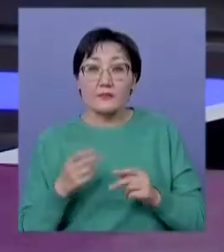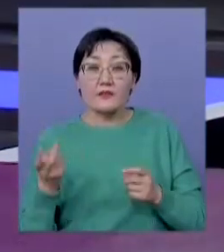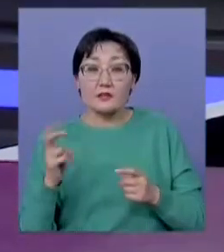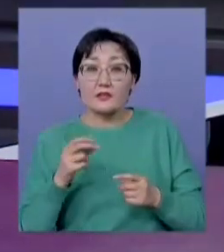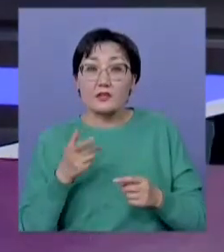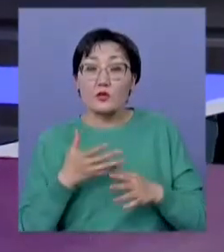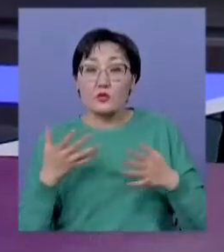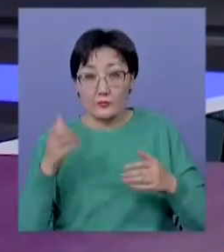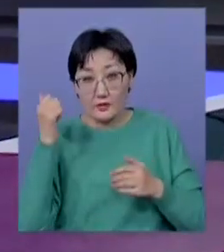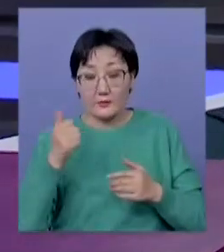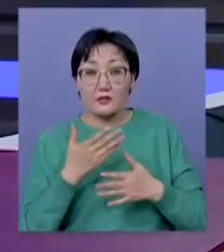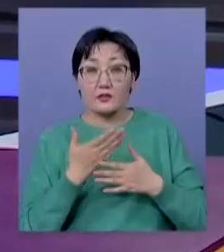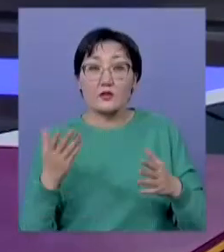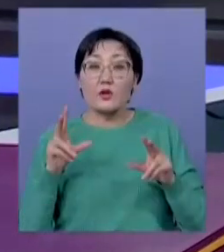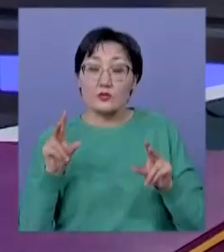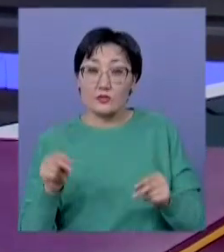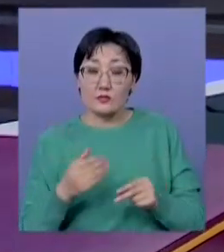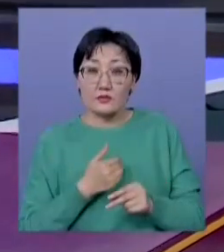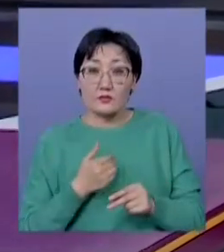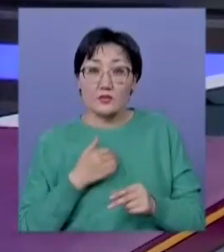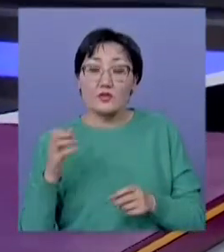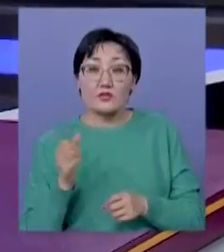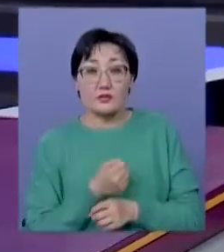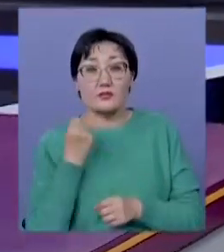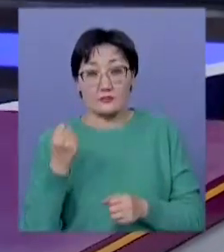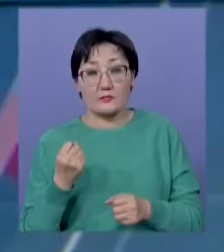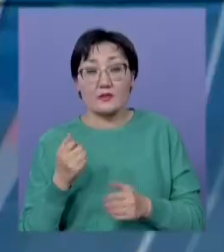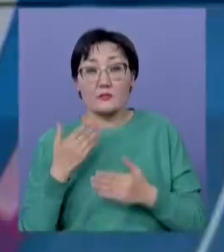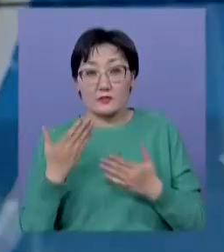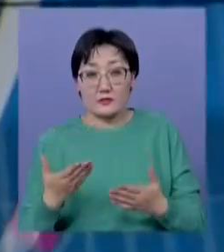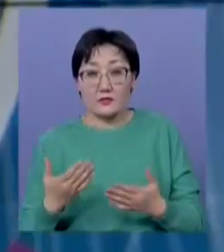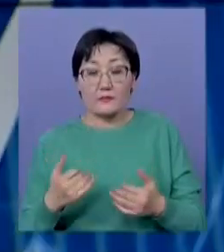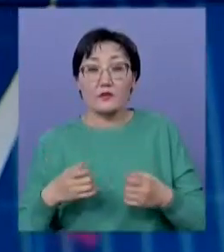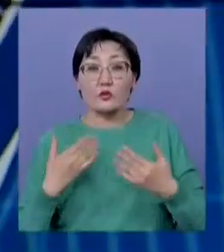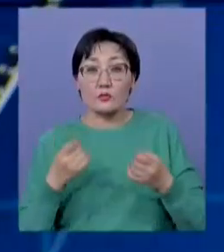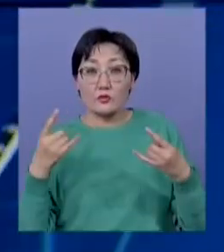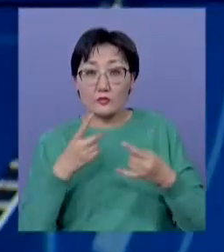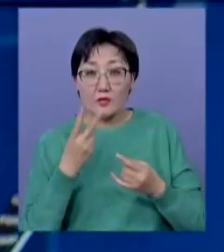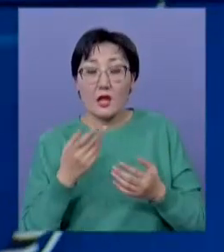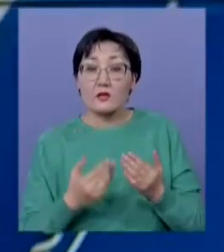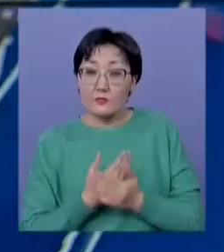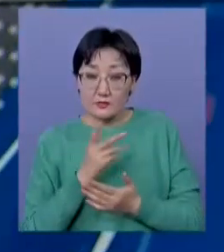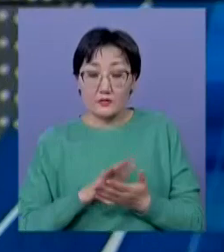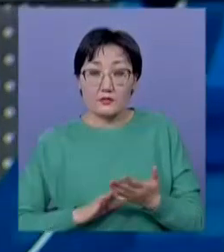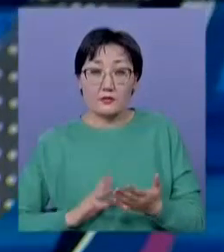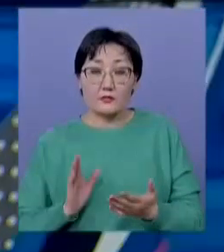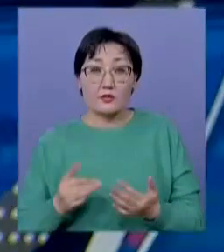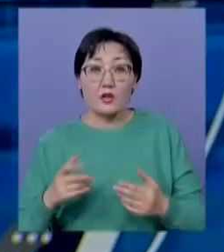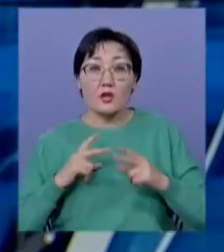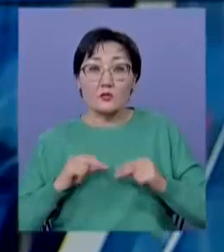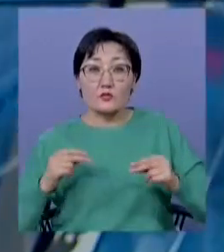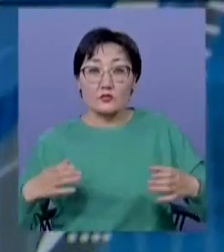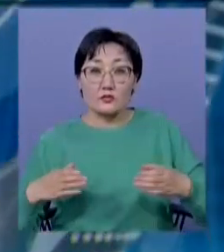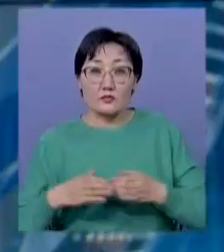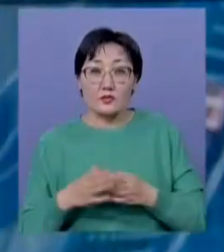көп рахмет. Сендерге тек қана сәттілік тілейміз, жеңісің құтты болсын. Құрметті көрермендер, біз хабарымызды одан әрі жалғастырамыз. Ұстаздар